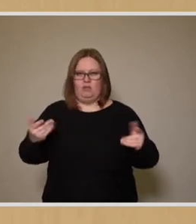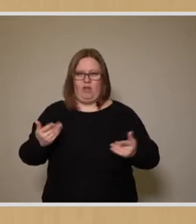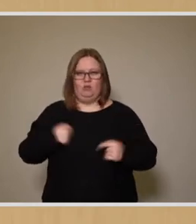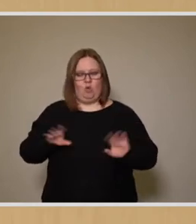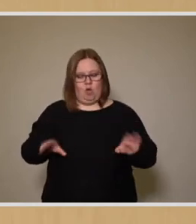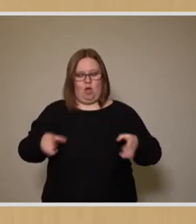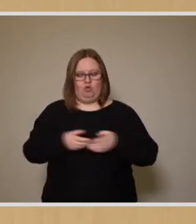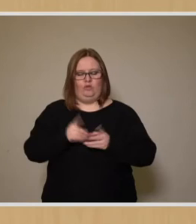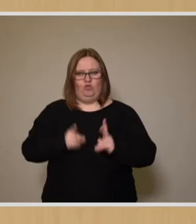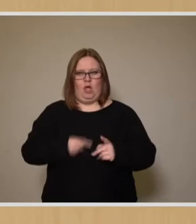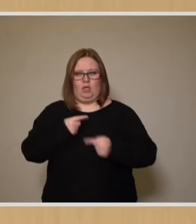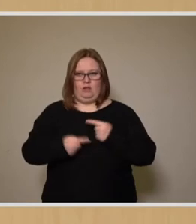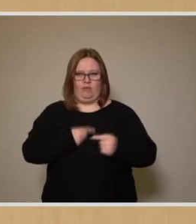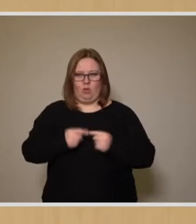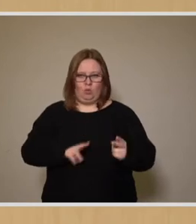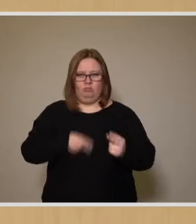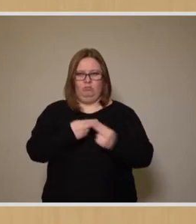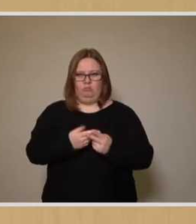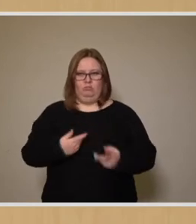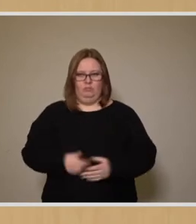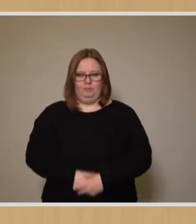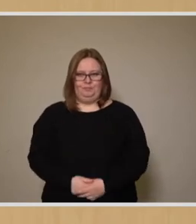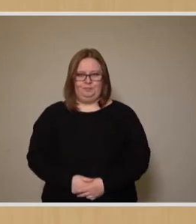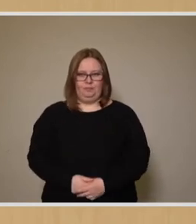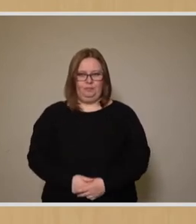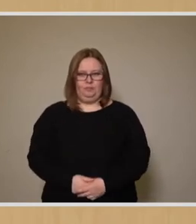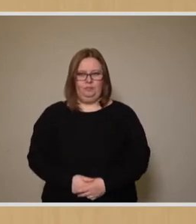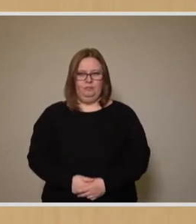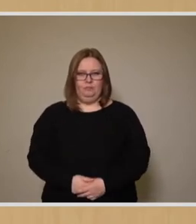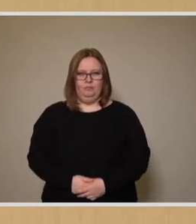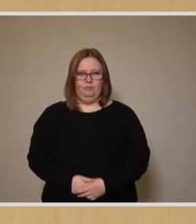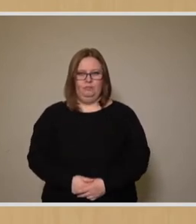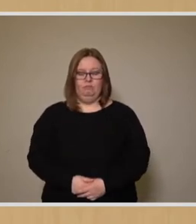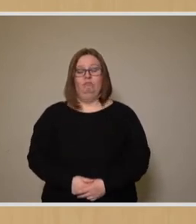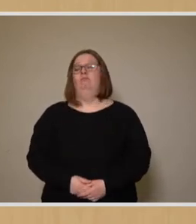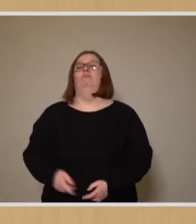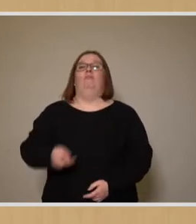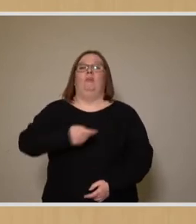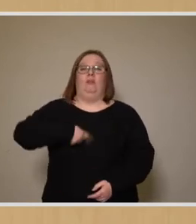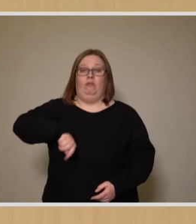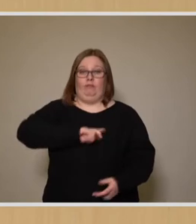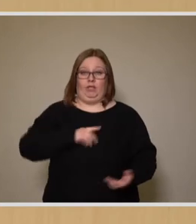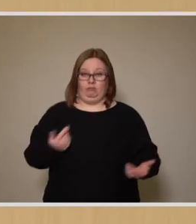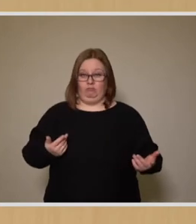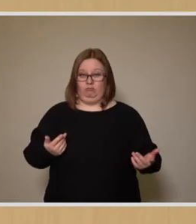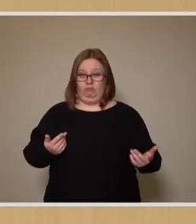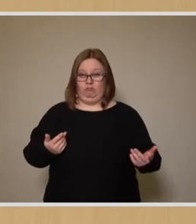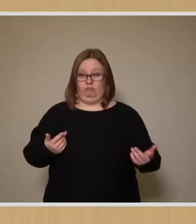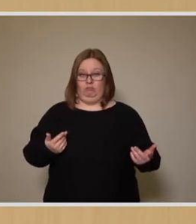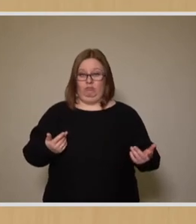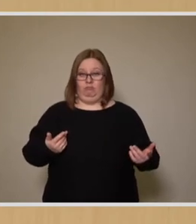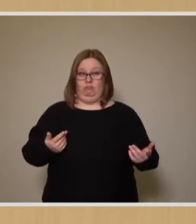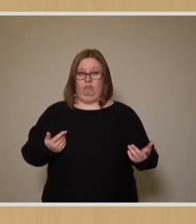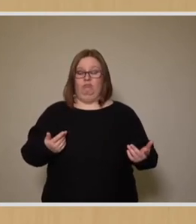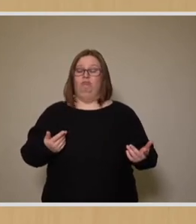für Stadtentwicklung und Bau entsprechend zur Kenntnis gegeben werden müsste. Wir, um das nochmal abschließend zu wiederholen,